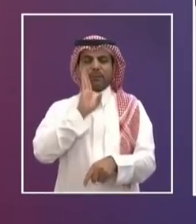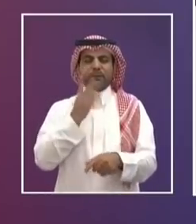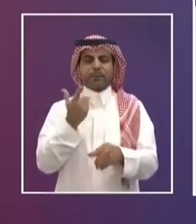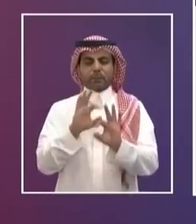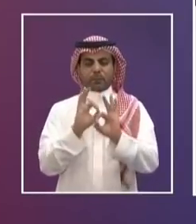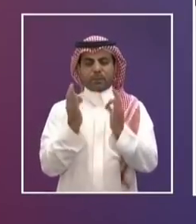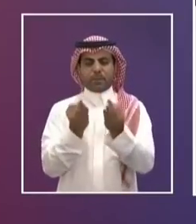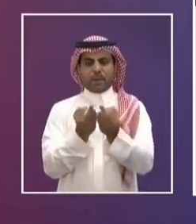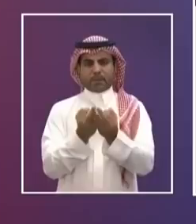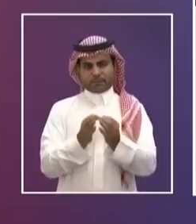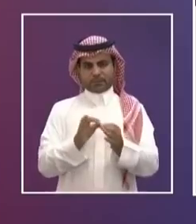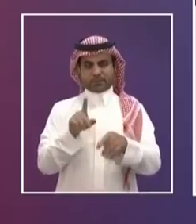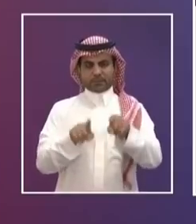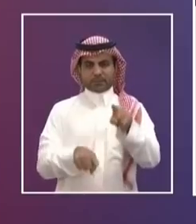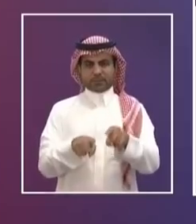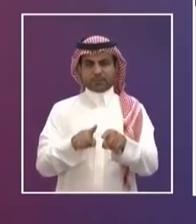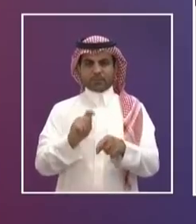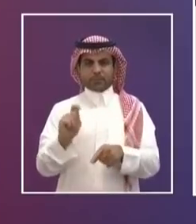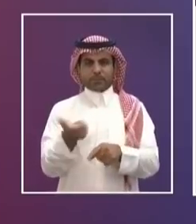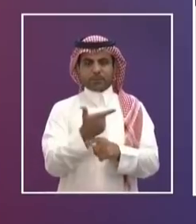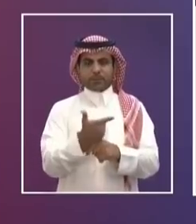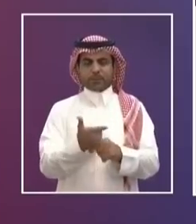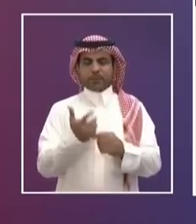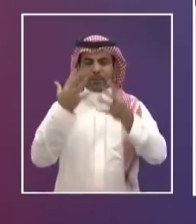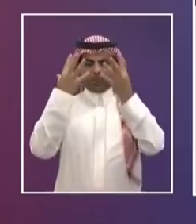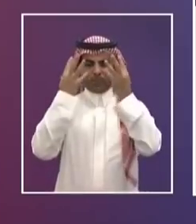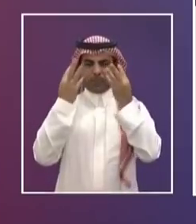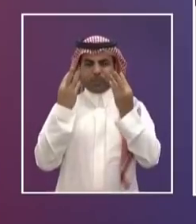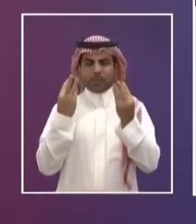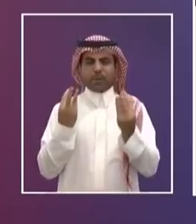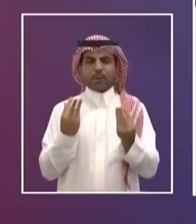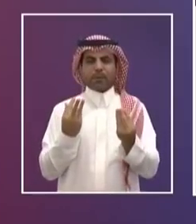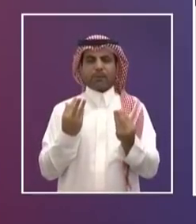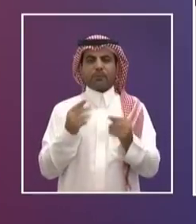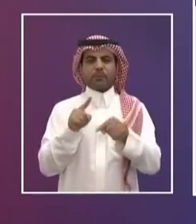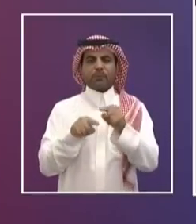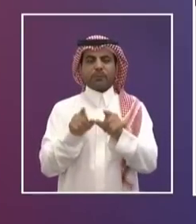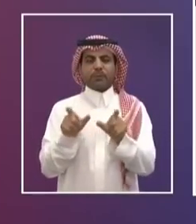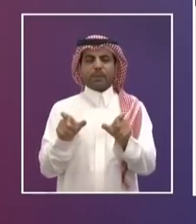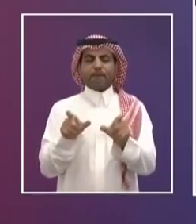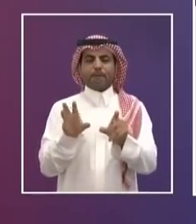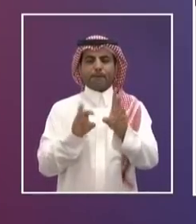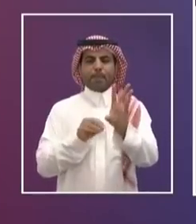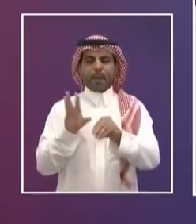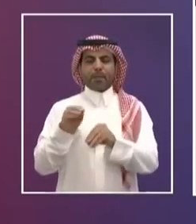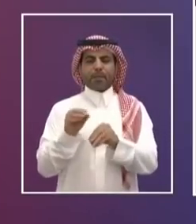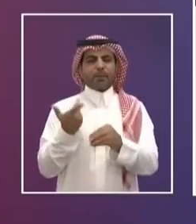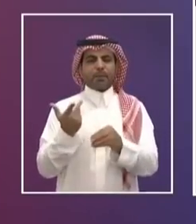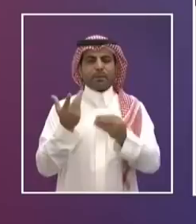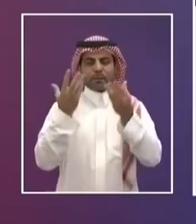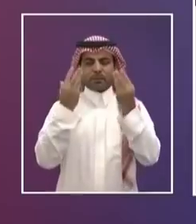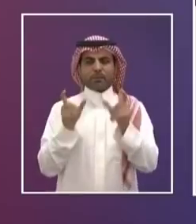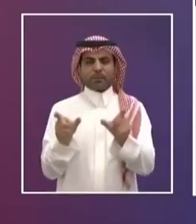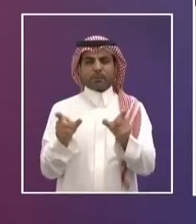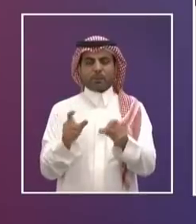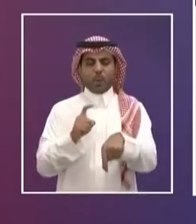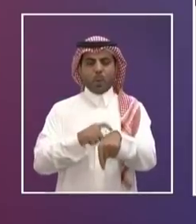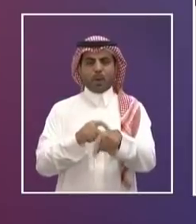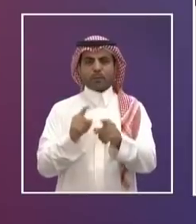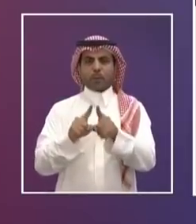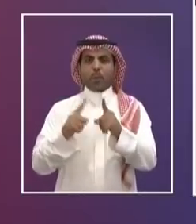المجتمع، فسريعين في التكيف مع المشكلة. البعض الآخر يحتاجون إلى وقت